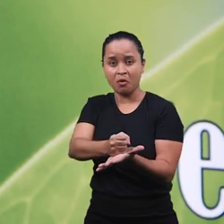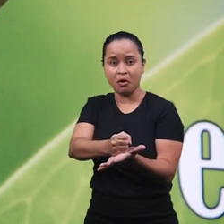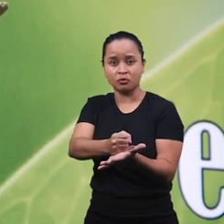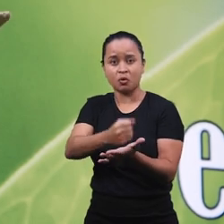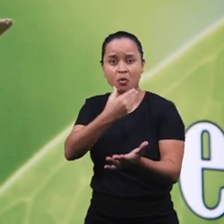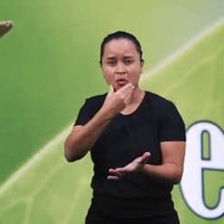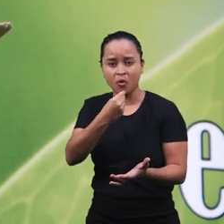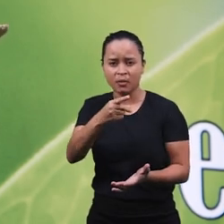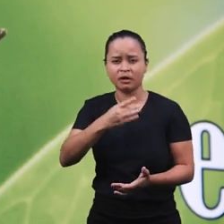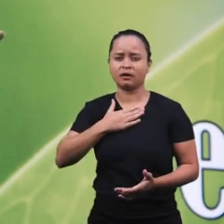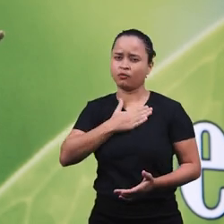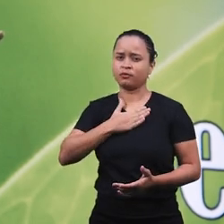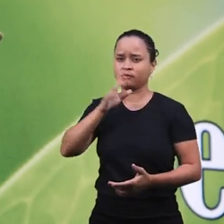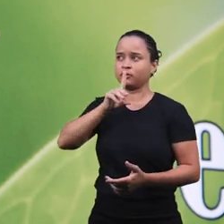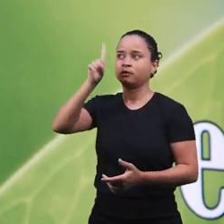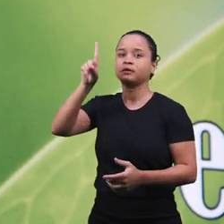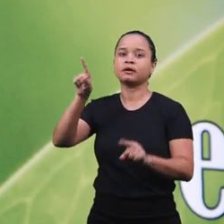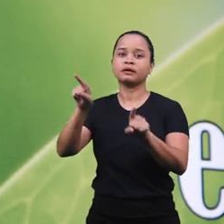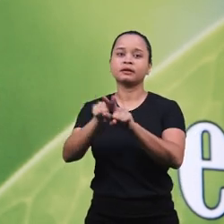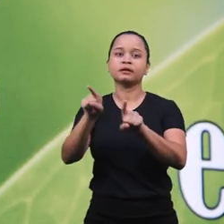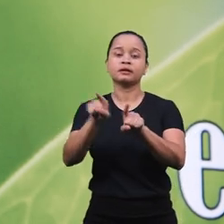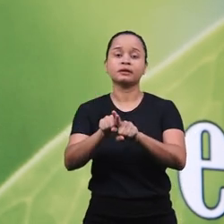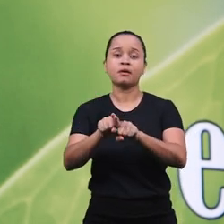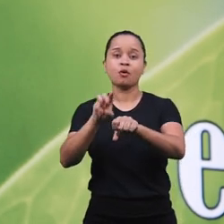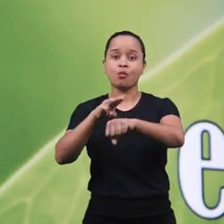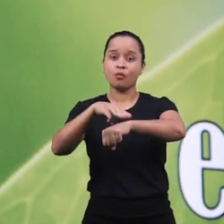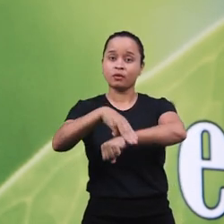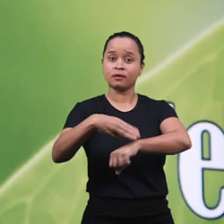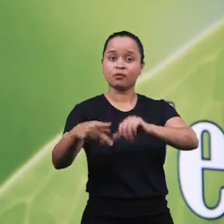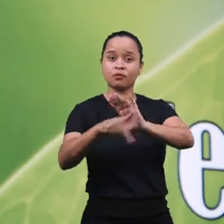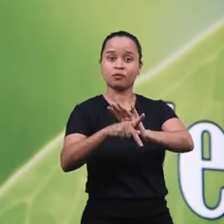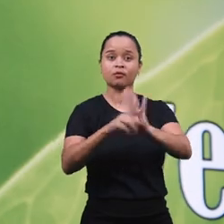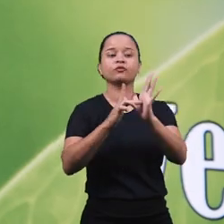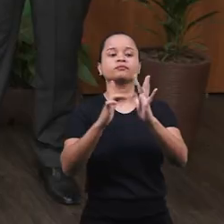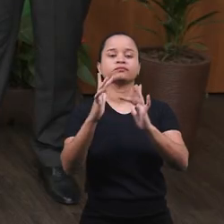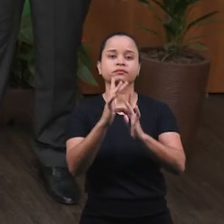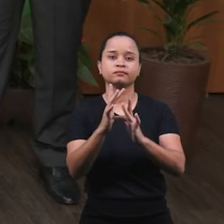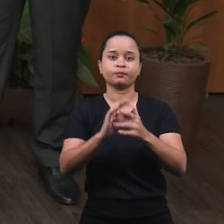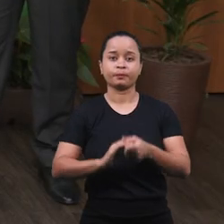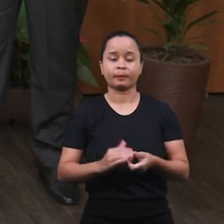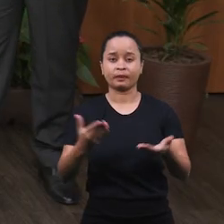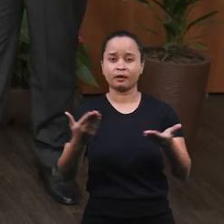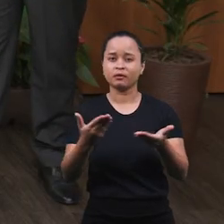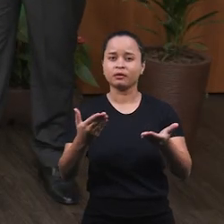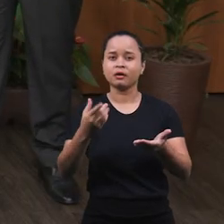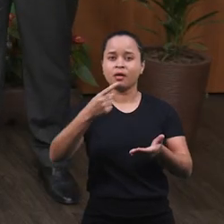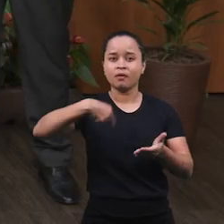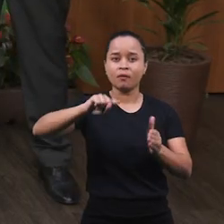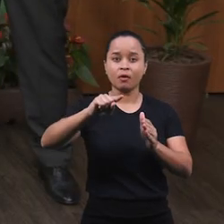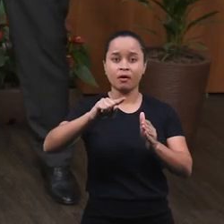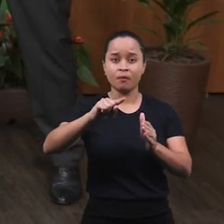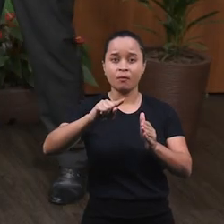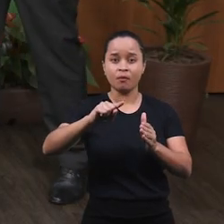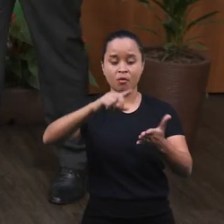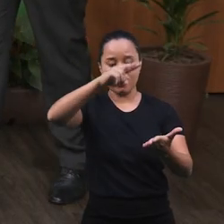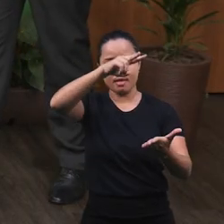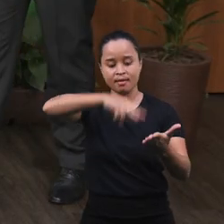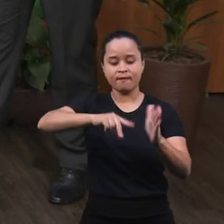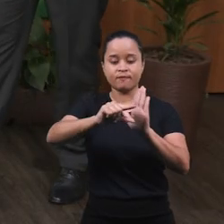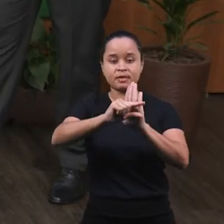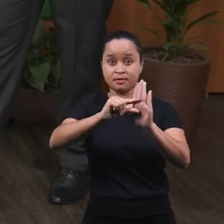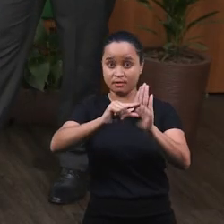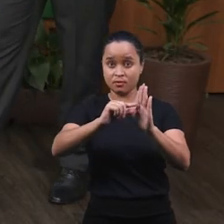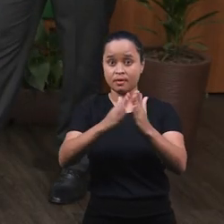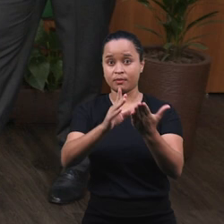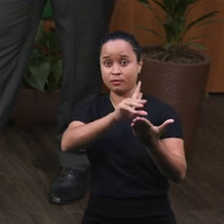ceux qui ne sont plus à Dieu, et le ministère du Seigneur Jésus. Nous allons voir maintenant un verset dans la parole de